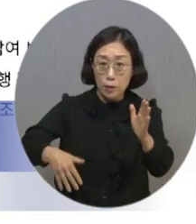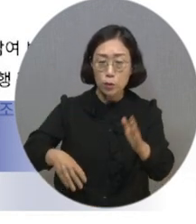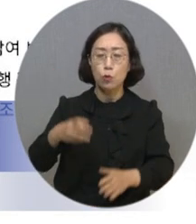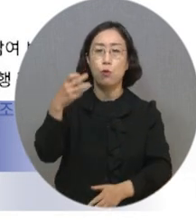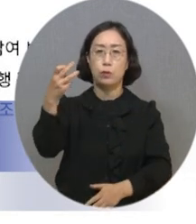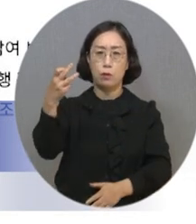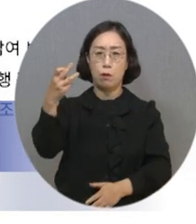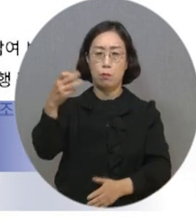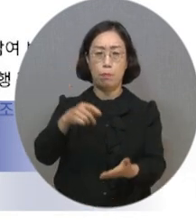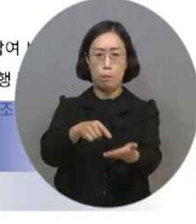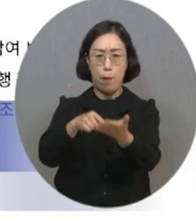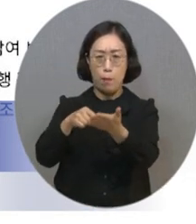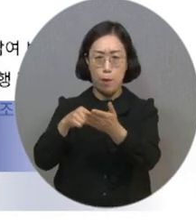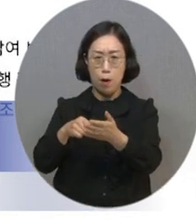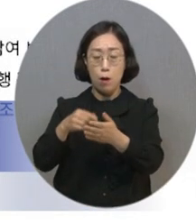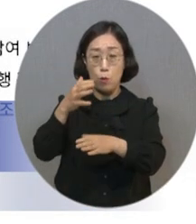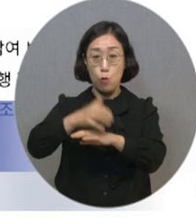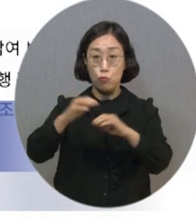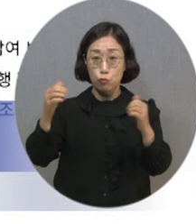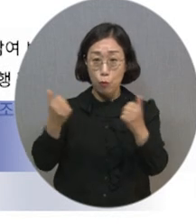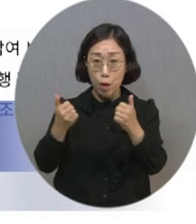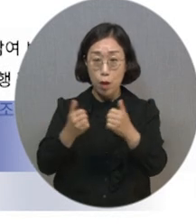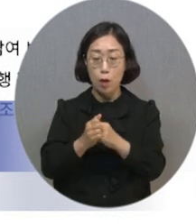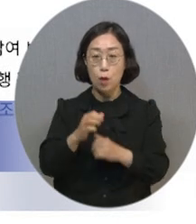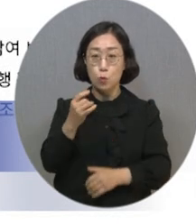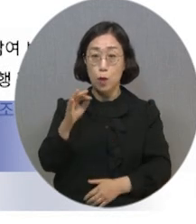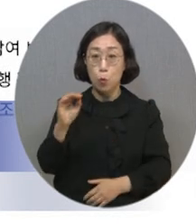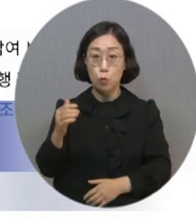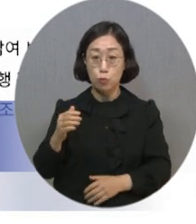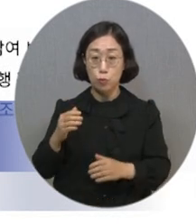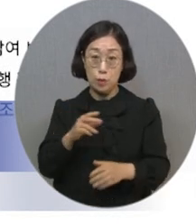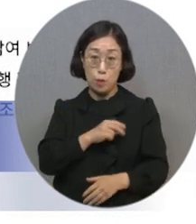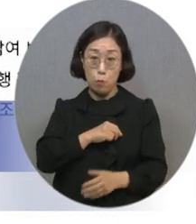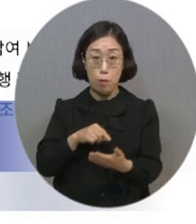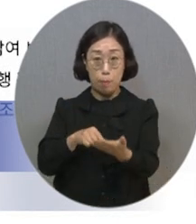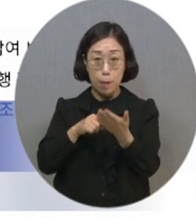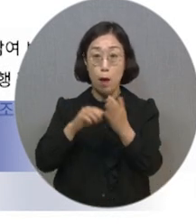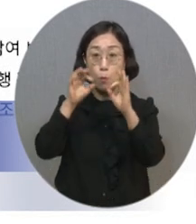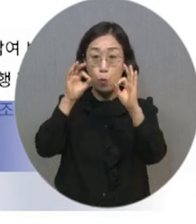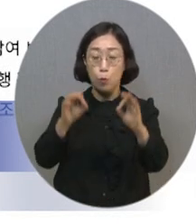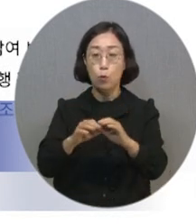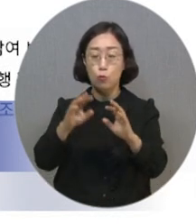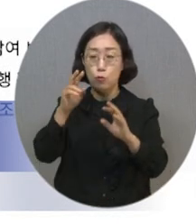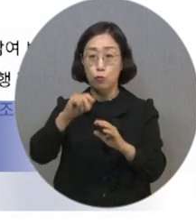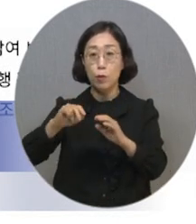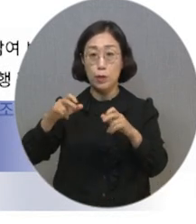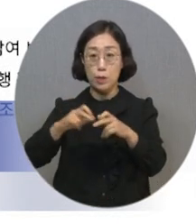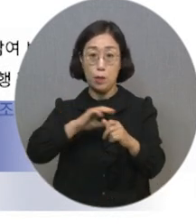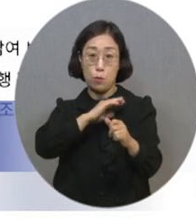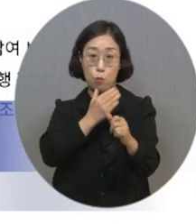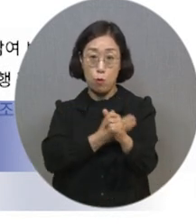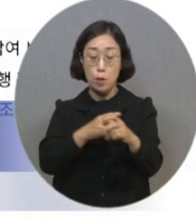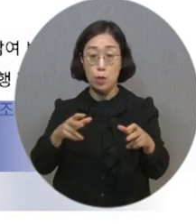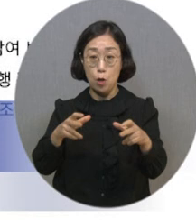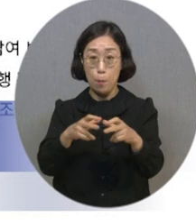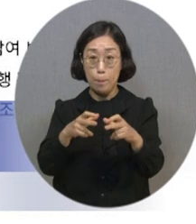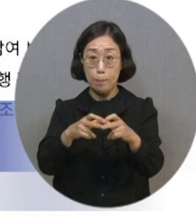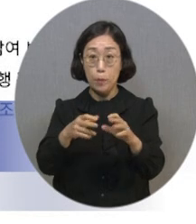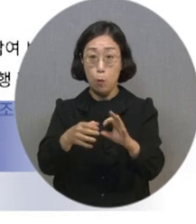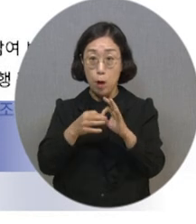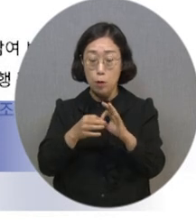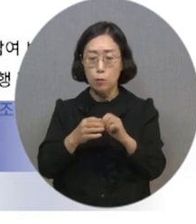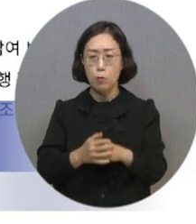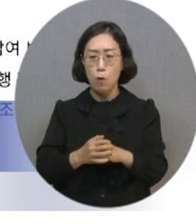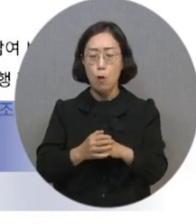건이었는데 특히 국회 국민의 임 최보윤 의원에 따르면 UN 장애인 권리 협약 이행을 위한 장애인